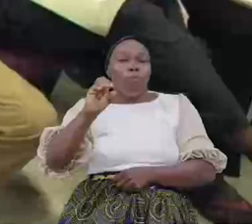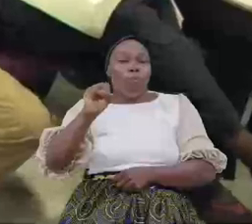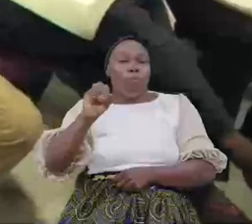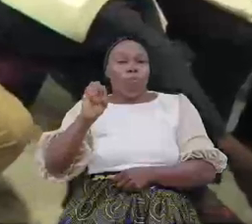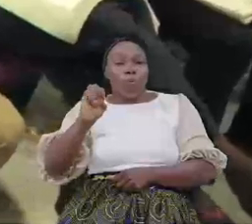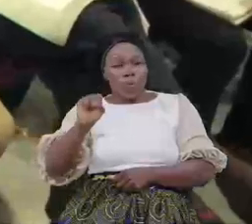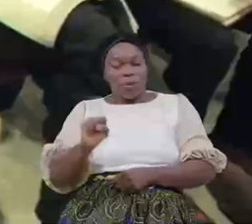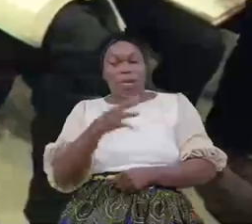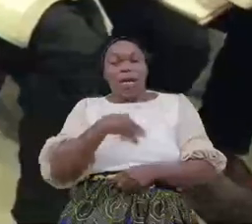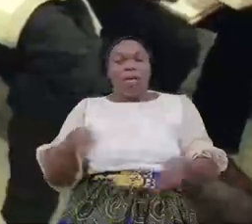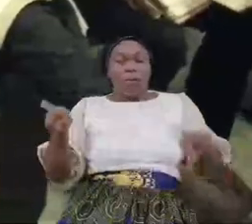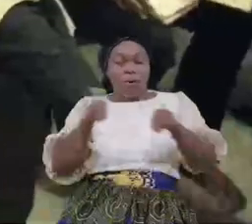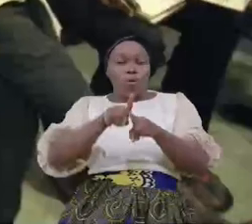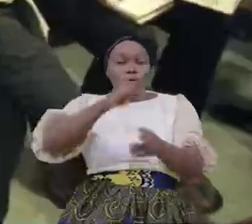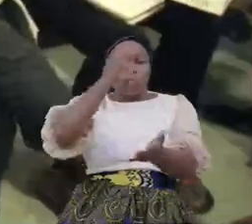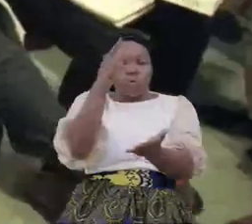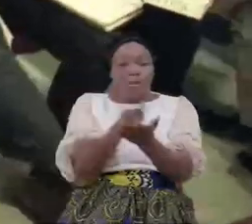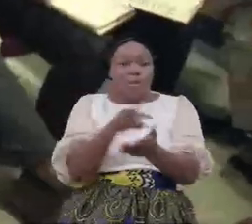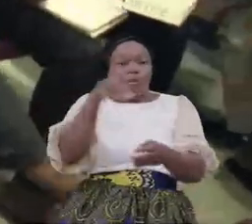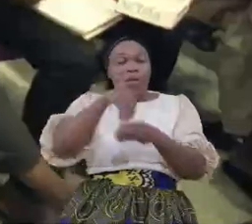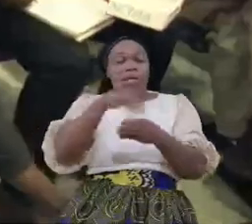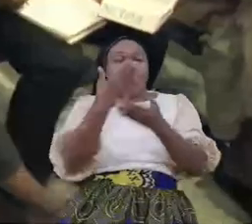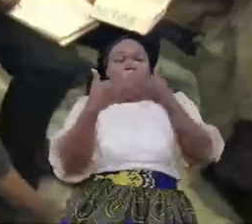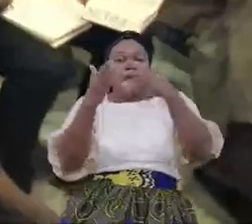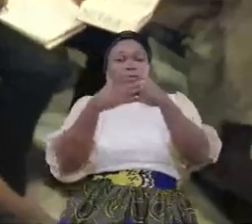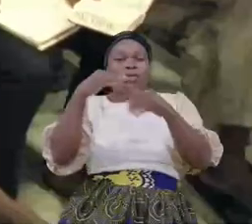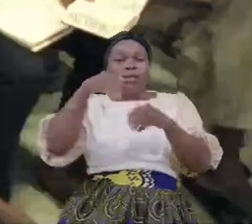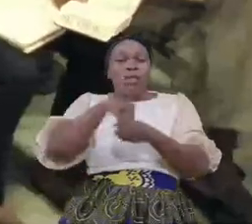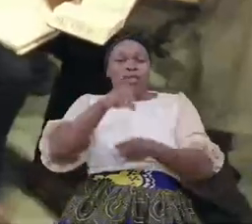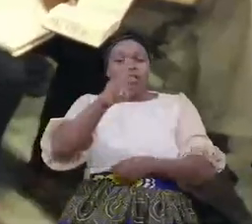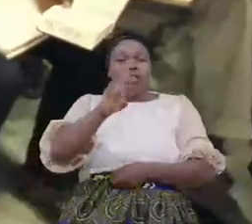cacheté. Au ciel, on va à